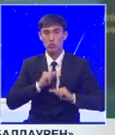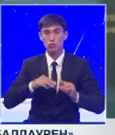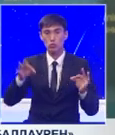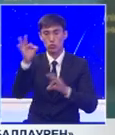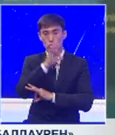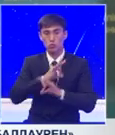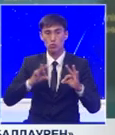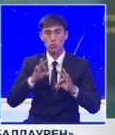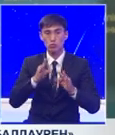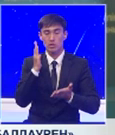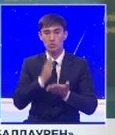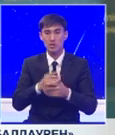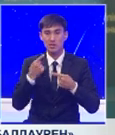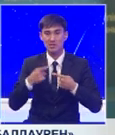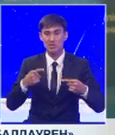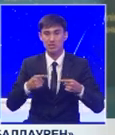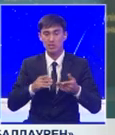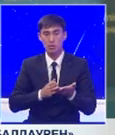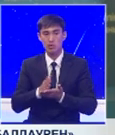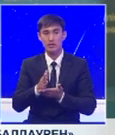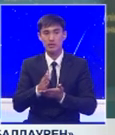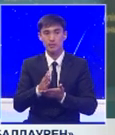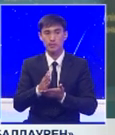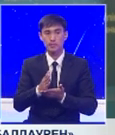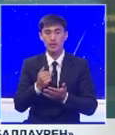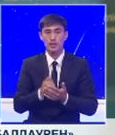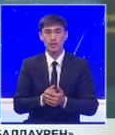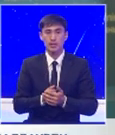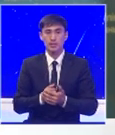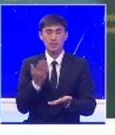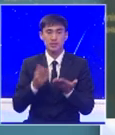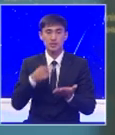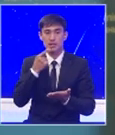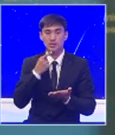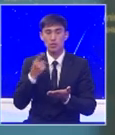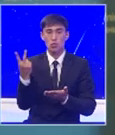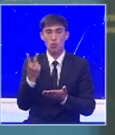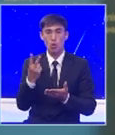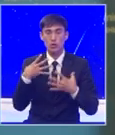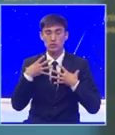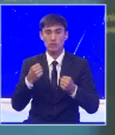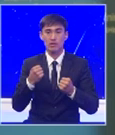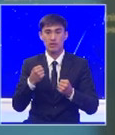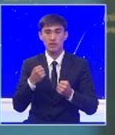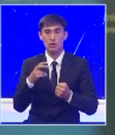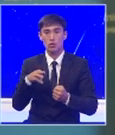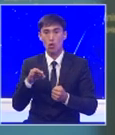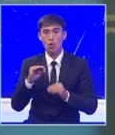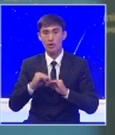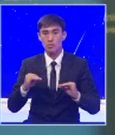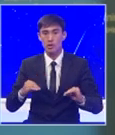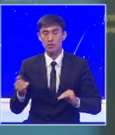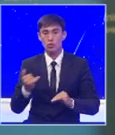год и имеет различные направления. Если сказать об оздоровлении, то ребята у